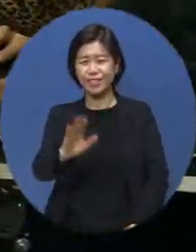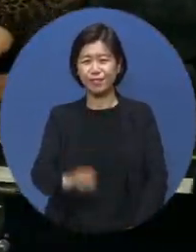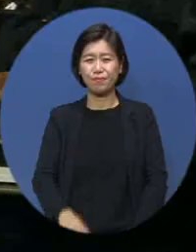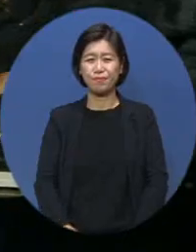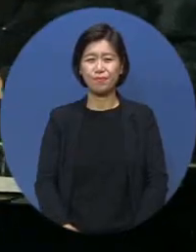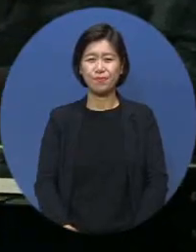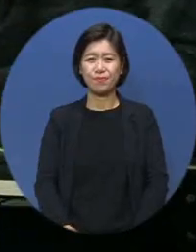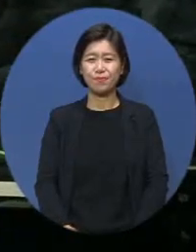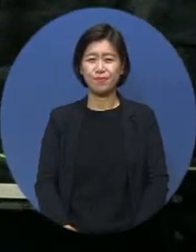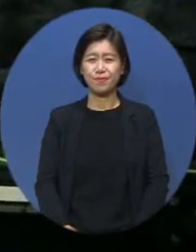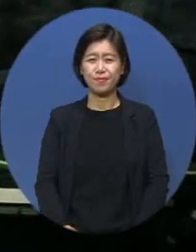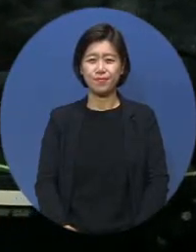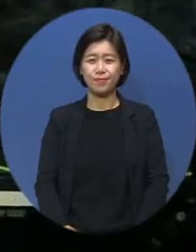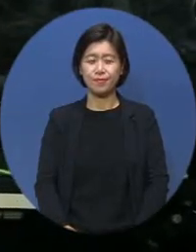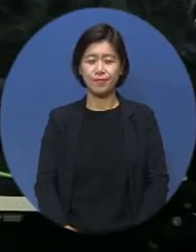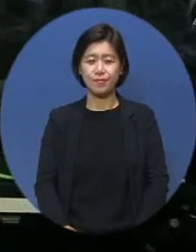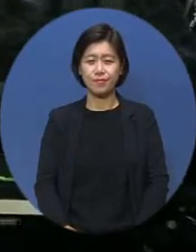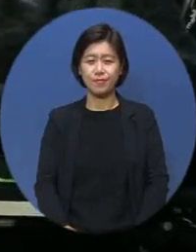2